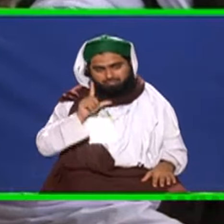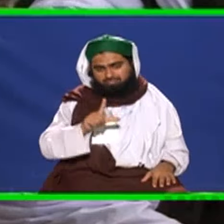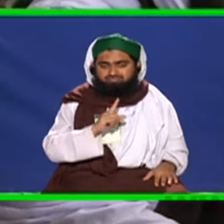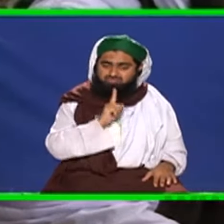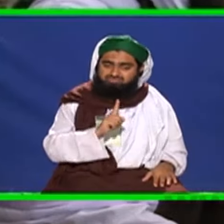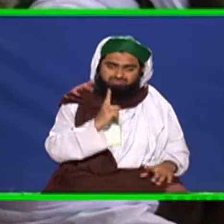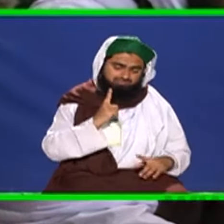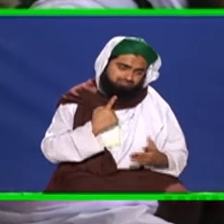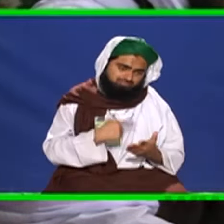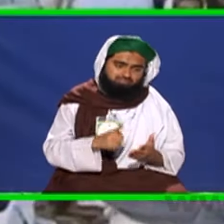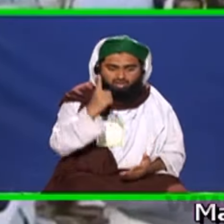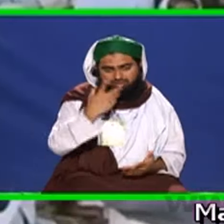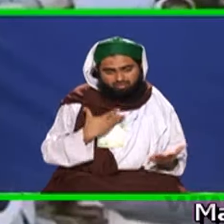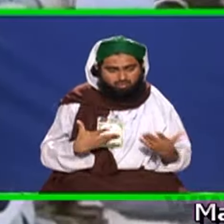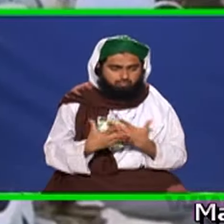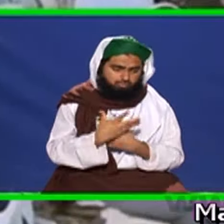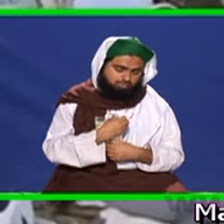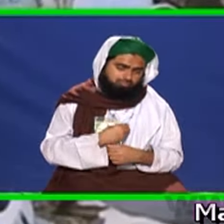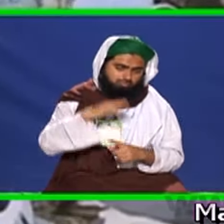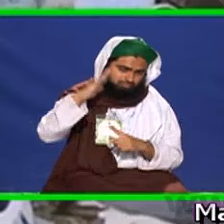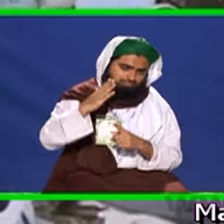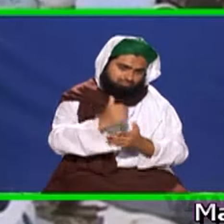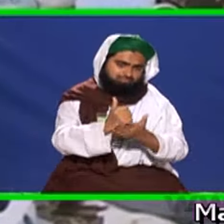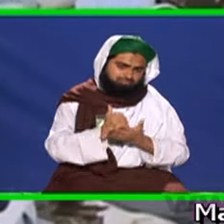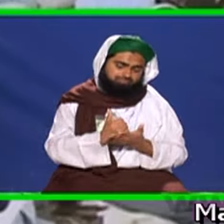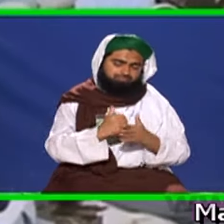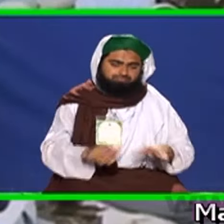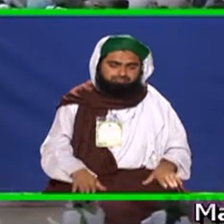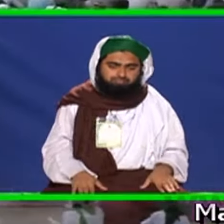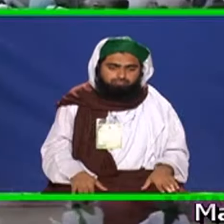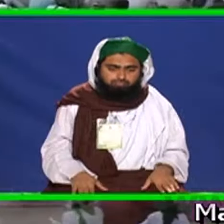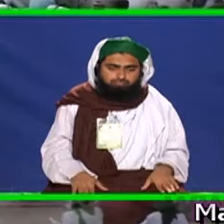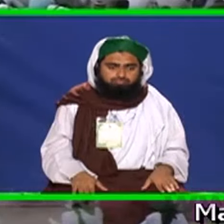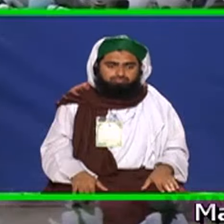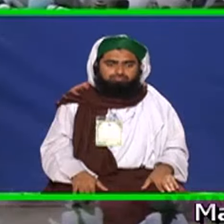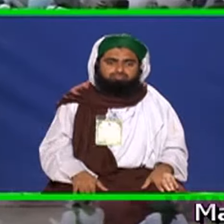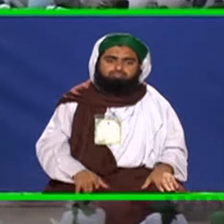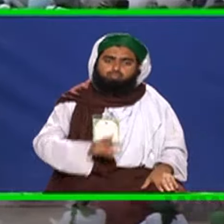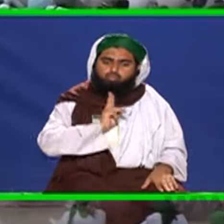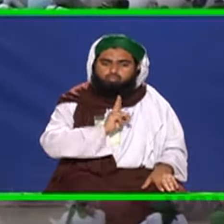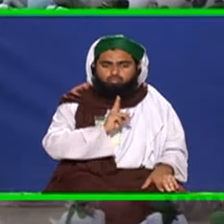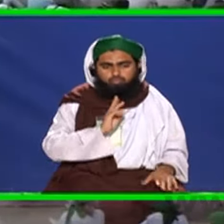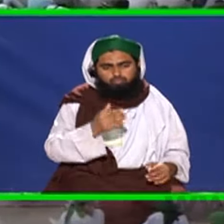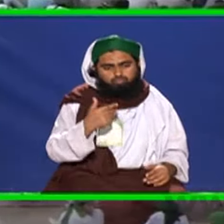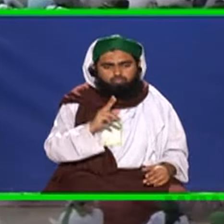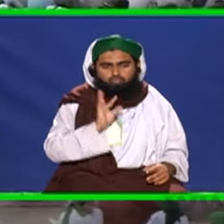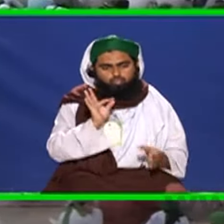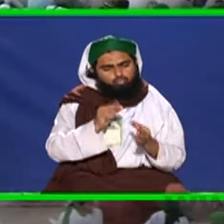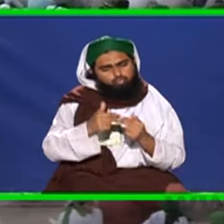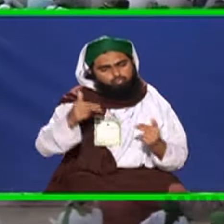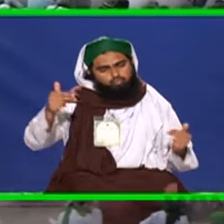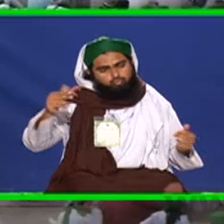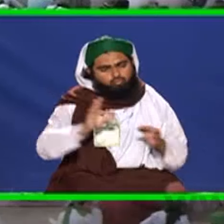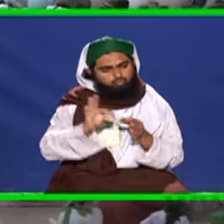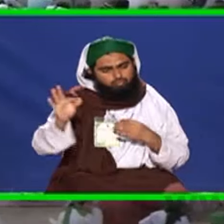ذالک, وہ تو بہت بڑی بات ہے. تو اللہ تعالیٰ آپ پر اپنا فضل و کرم فرمائے. تو بات بہت